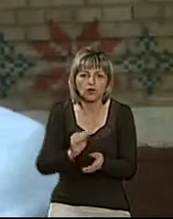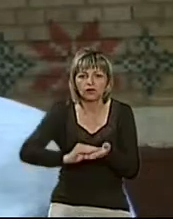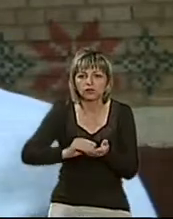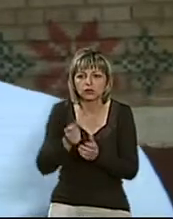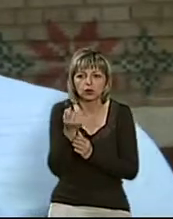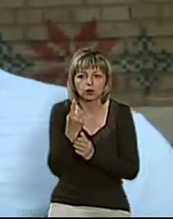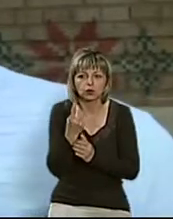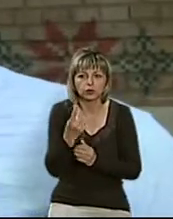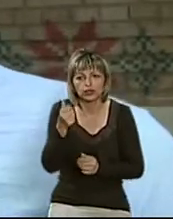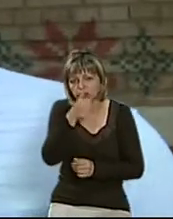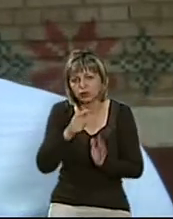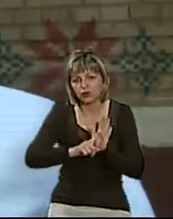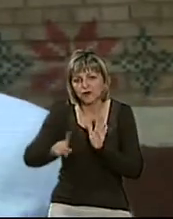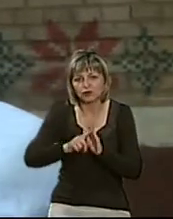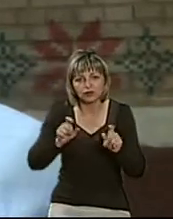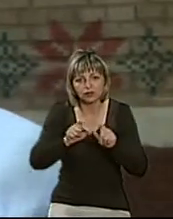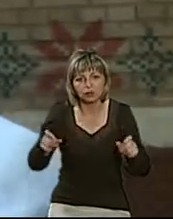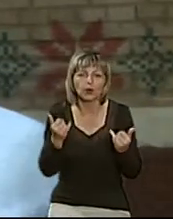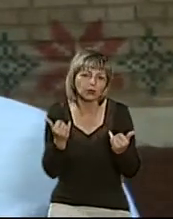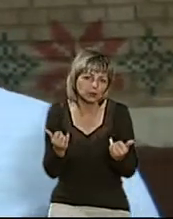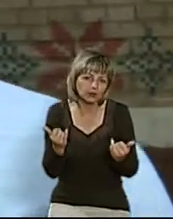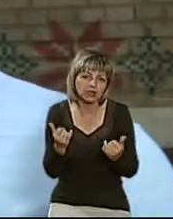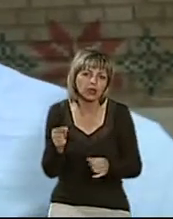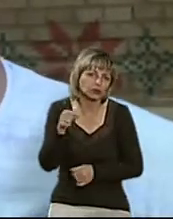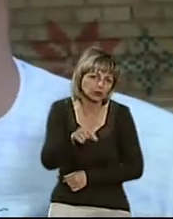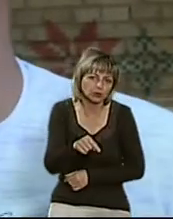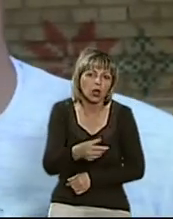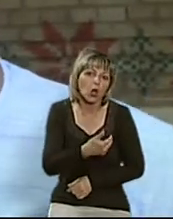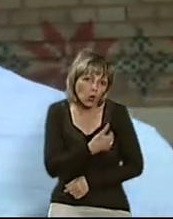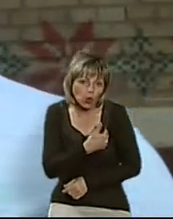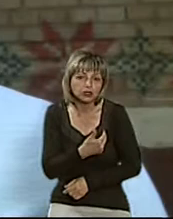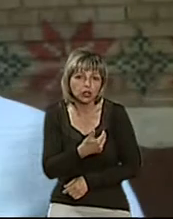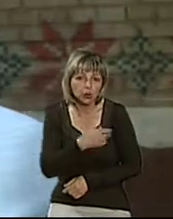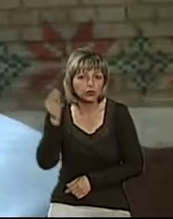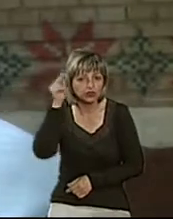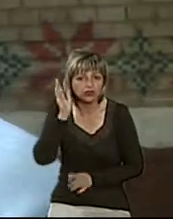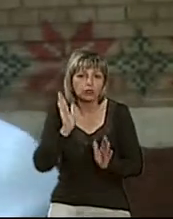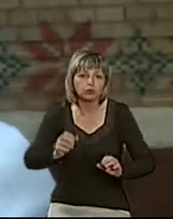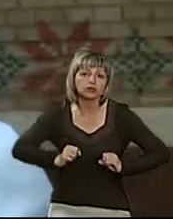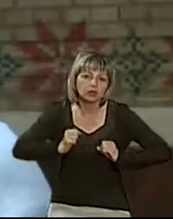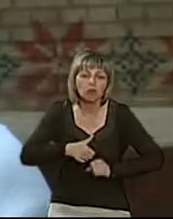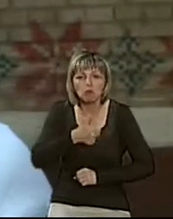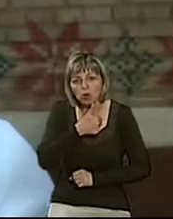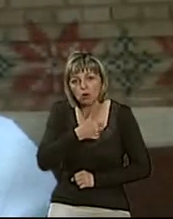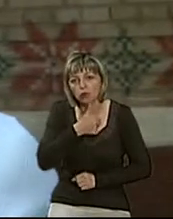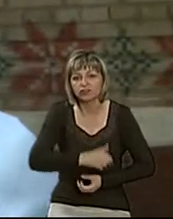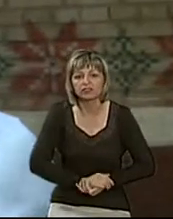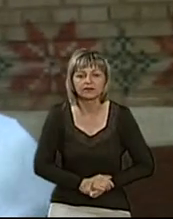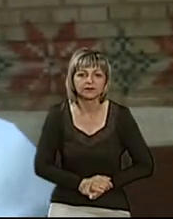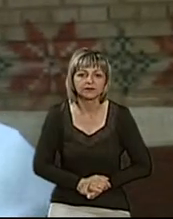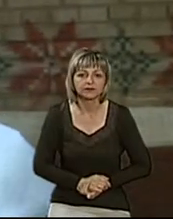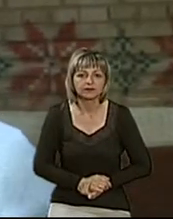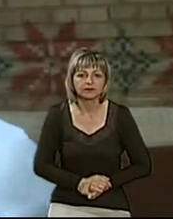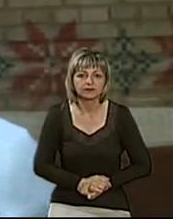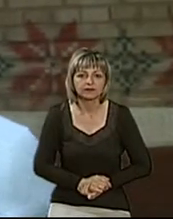сюди в школу відвозив тиждень. Зараз сюди. Хоче вчитися, будемо пробувати тягнути.